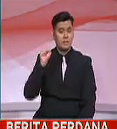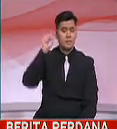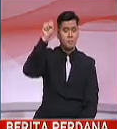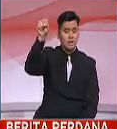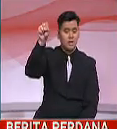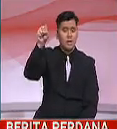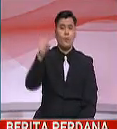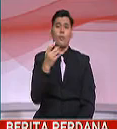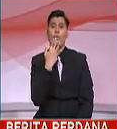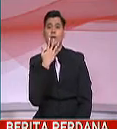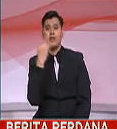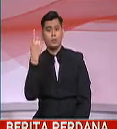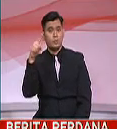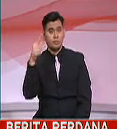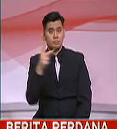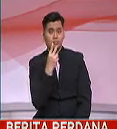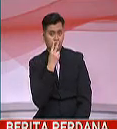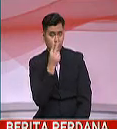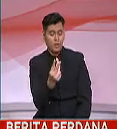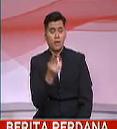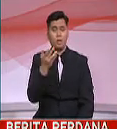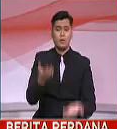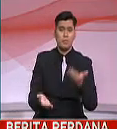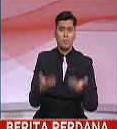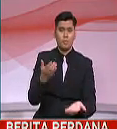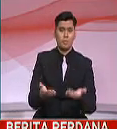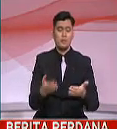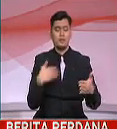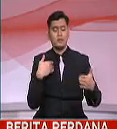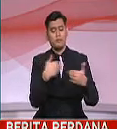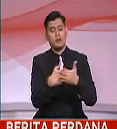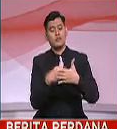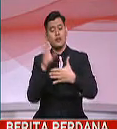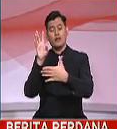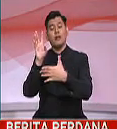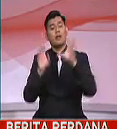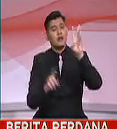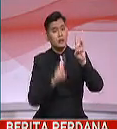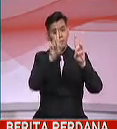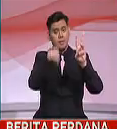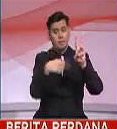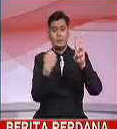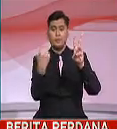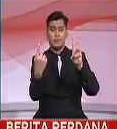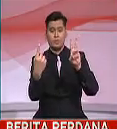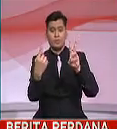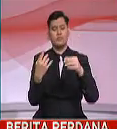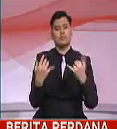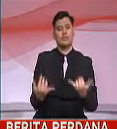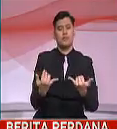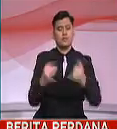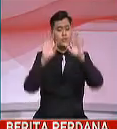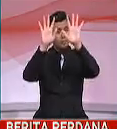yang telah ditandakan dengan warna kuning ini juga dijangka sehingga 6 Januari ini. Melalui data taburan hujan yang